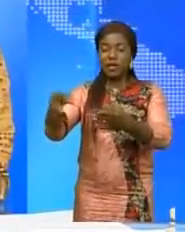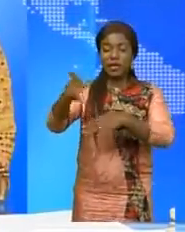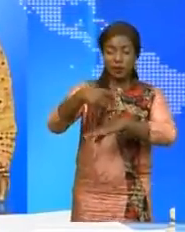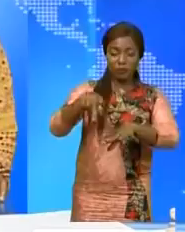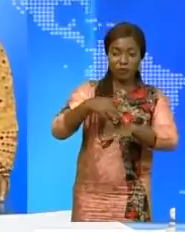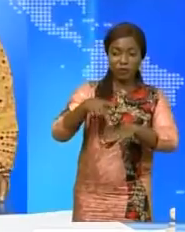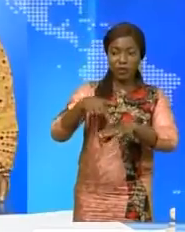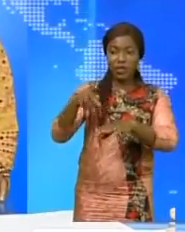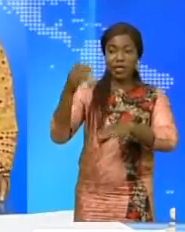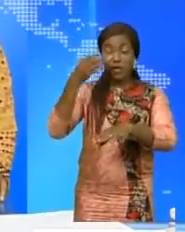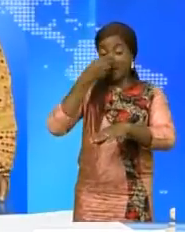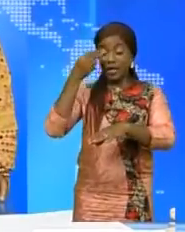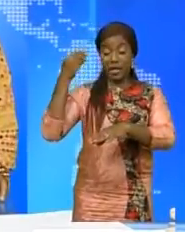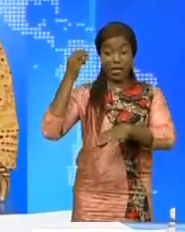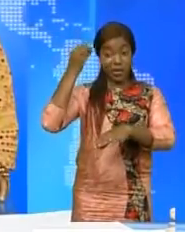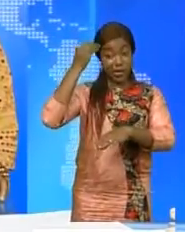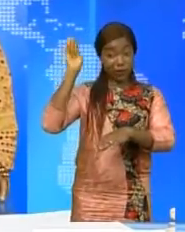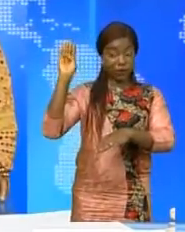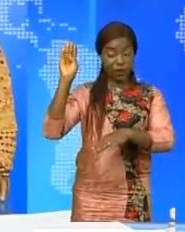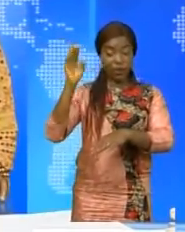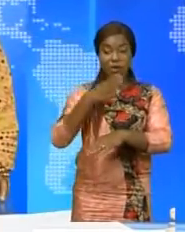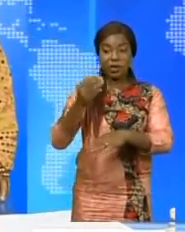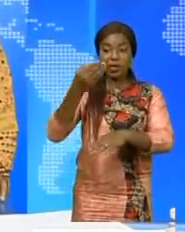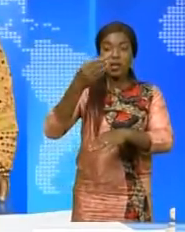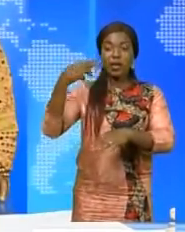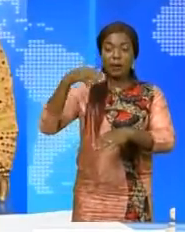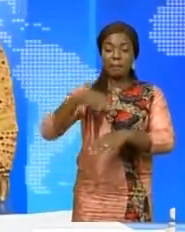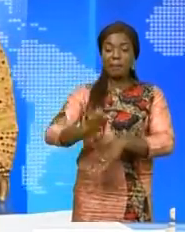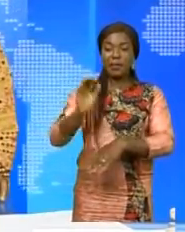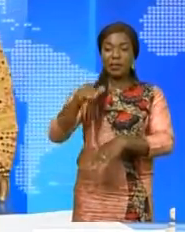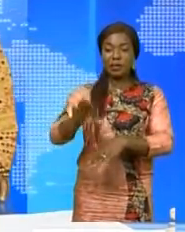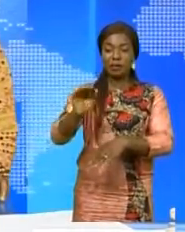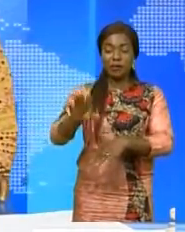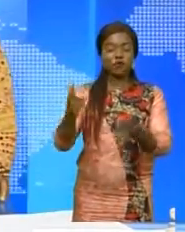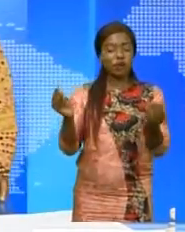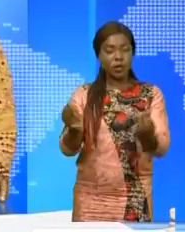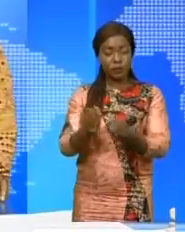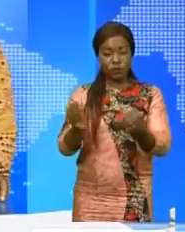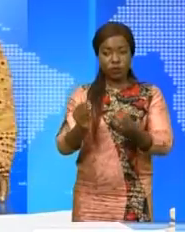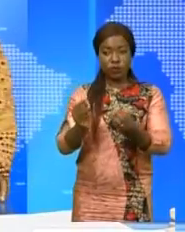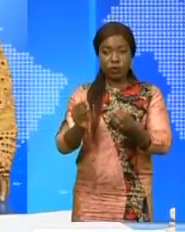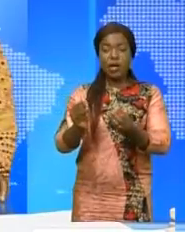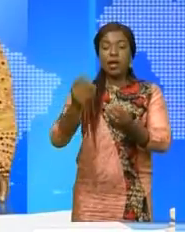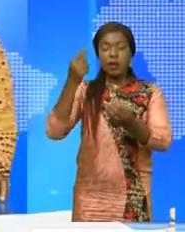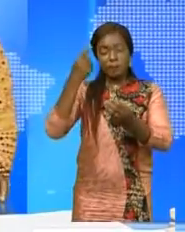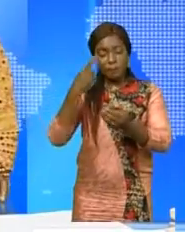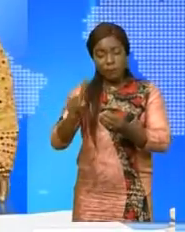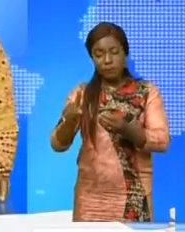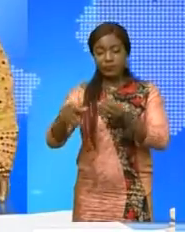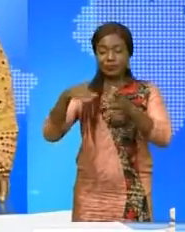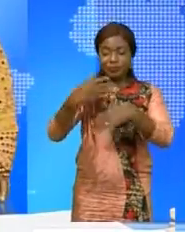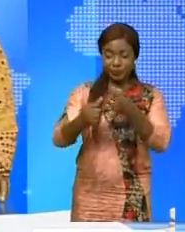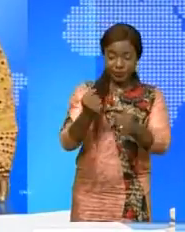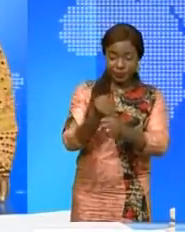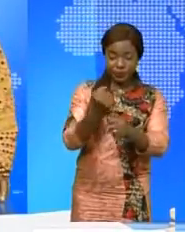du maniement ces sujets a fait l'objet des entretiens entre le ministre des transports voies de communication et désenclavement une